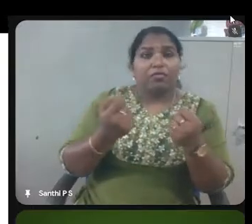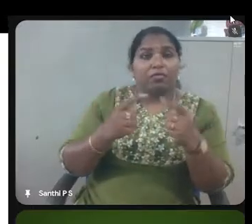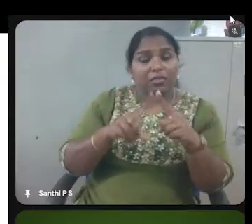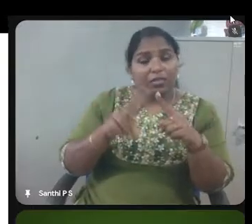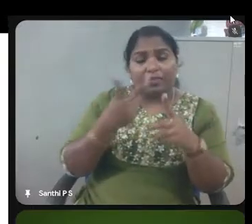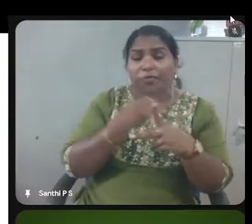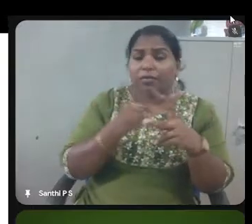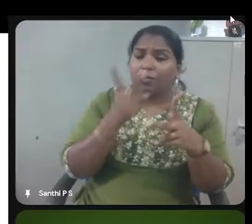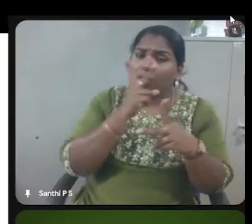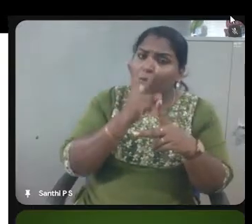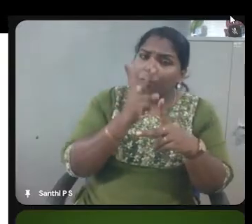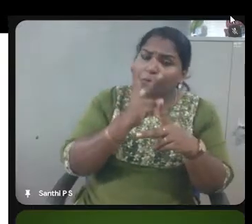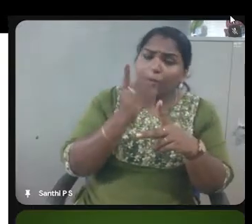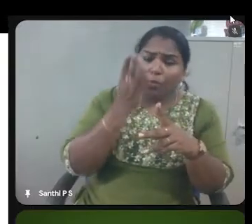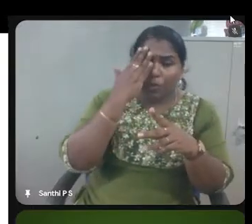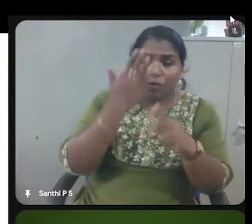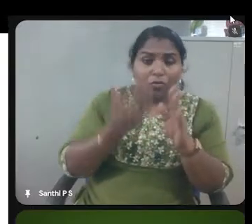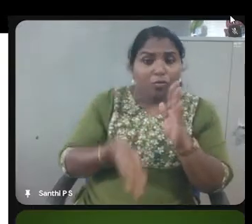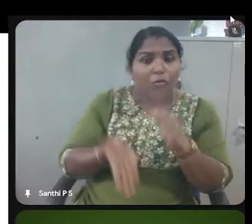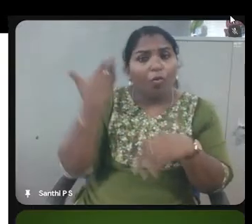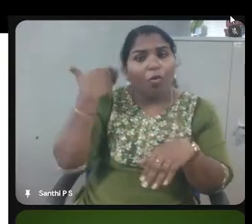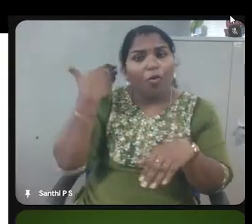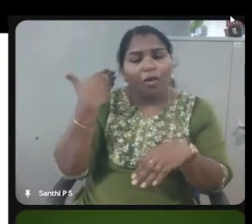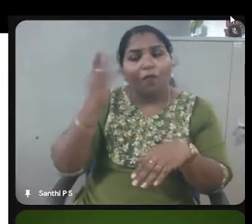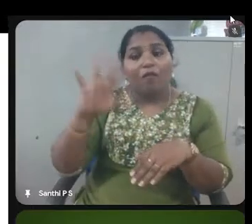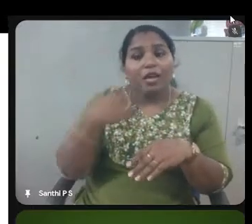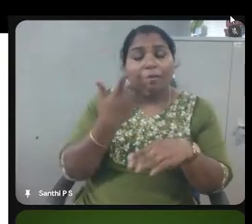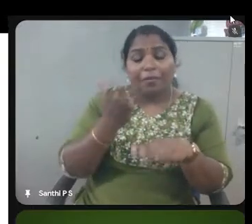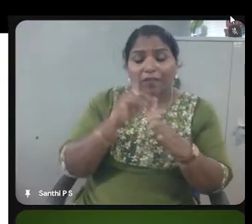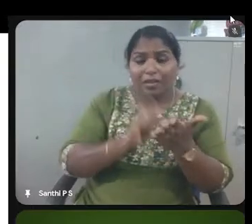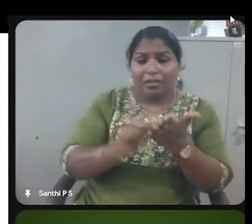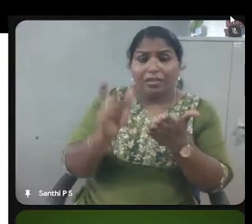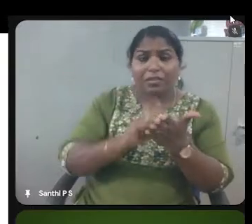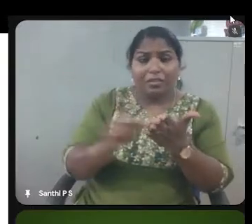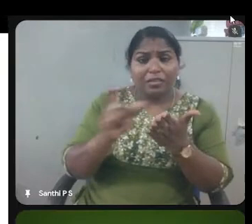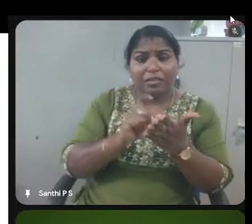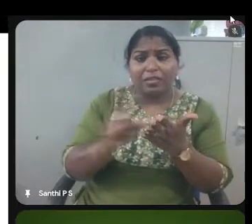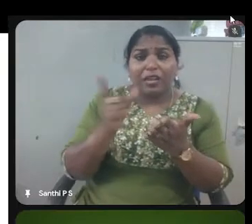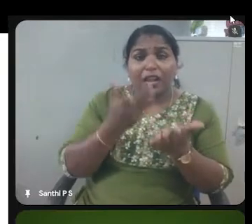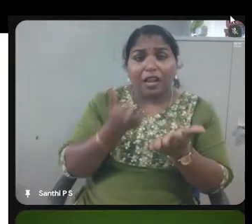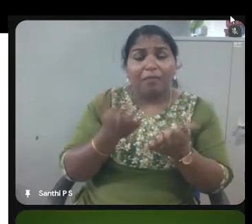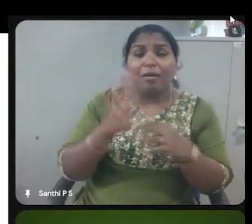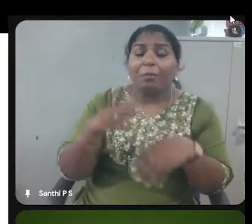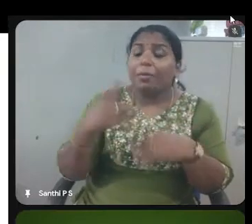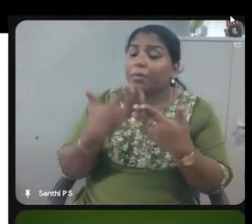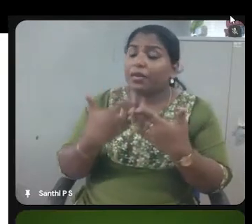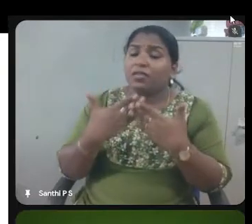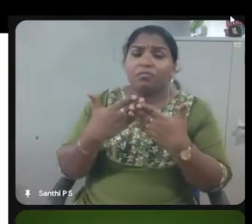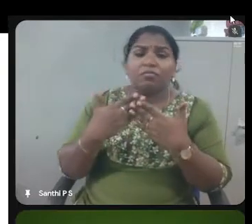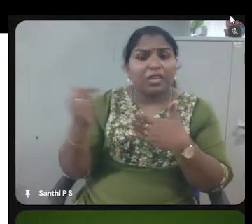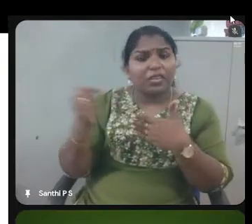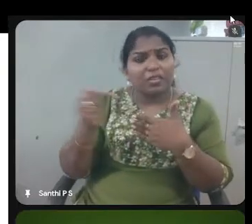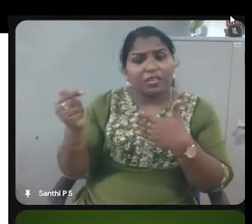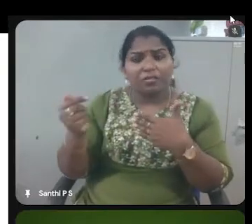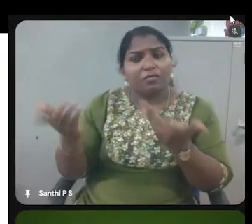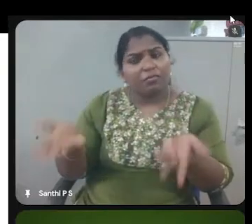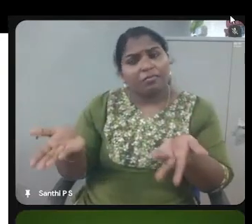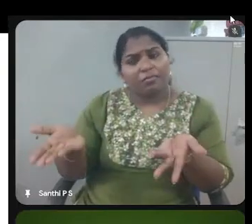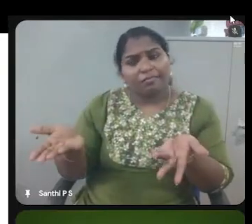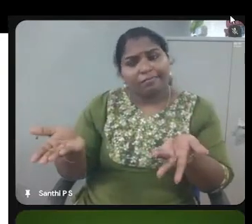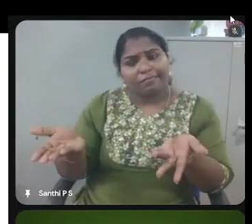ഓക്കെ അമ്മ, അത് കറക്റ്റ് ആണ്. പക്ഷെ നമ്മുടെ ബാക്കി കാര്യങ്ങൾ ബാധിക്കുന്ന സ്ഥിതിക്ക് നിങ്ങൾക്ക് ഒരു കൺട്രോൾ, നിയന്ത്രണം ഇവിടെ